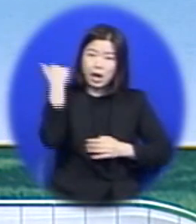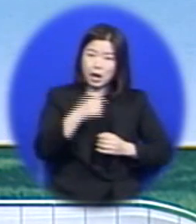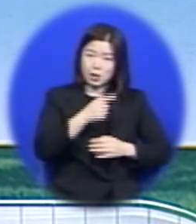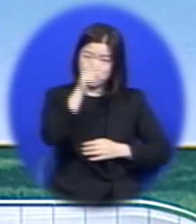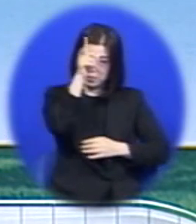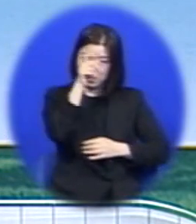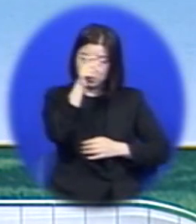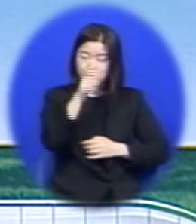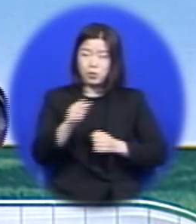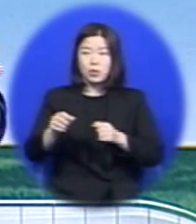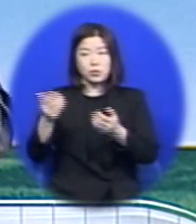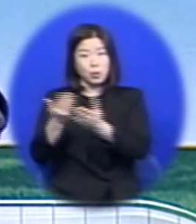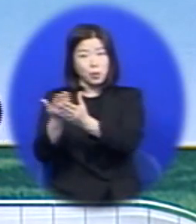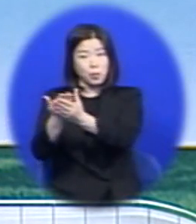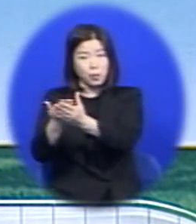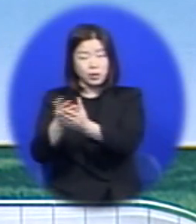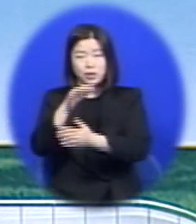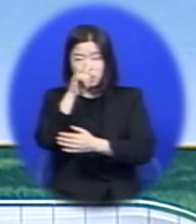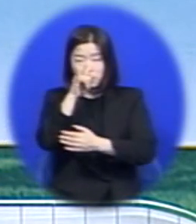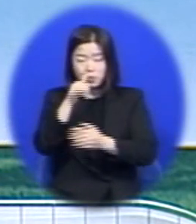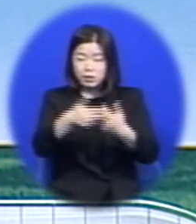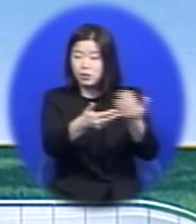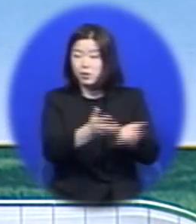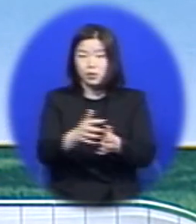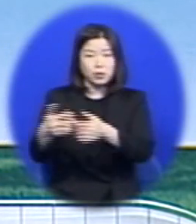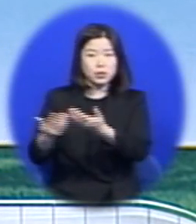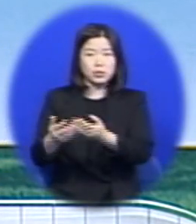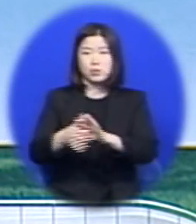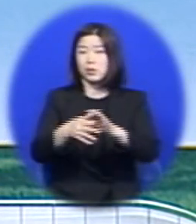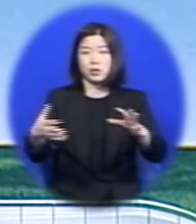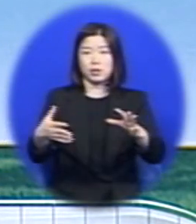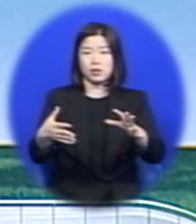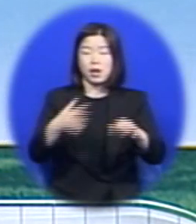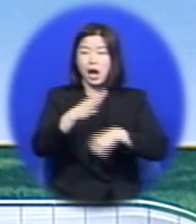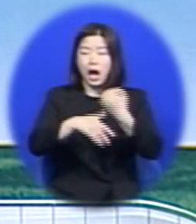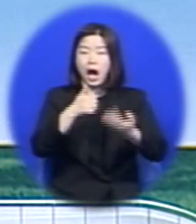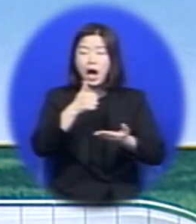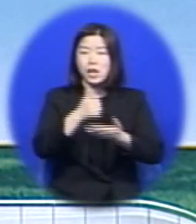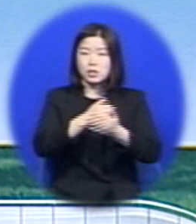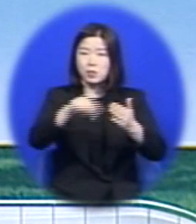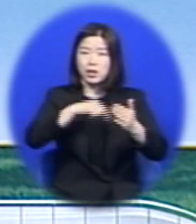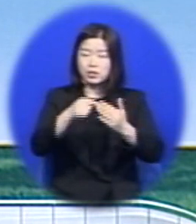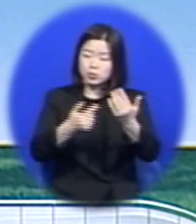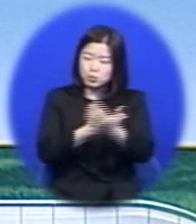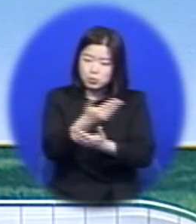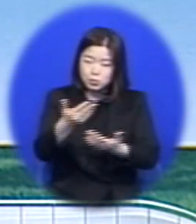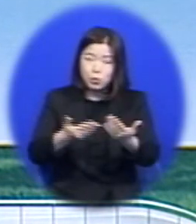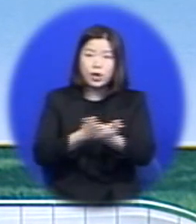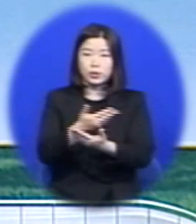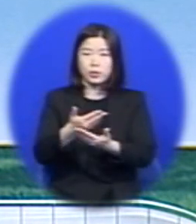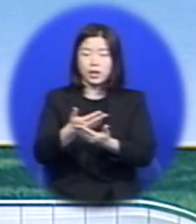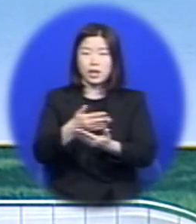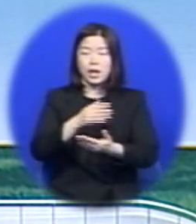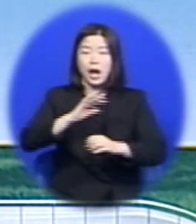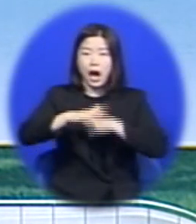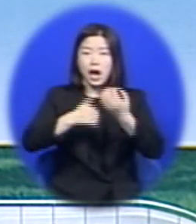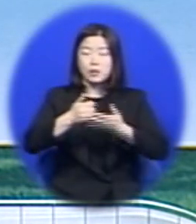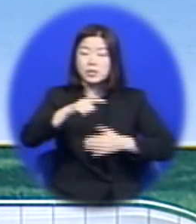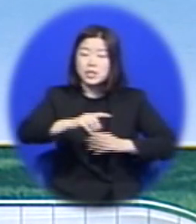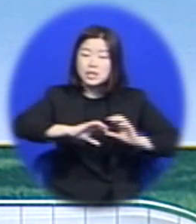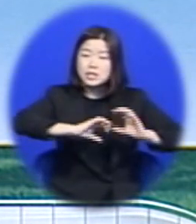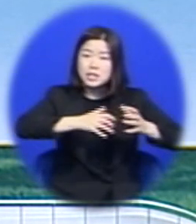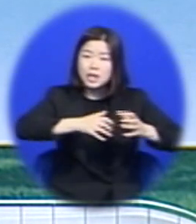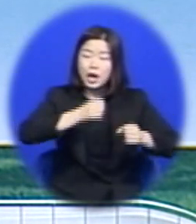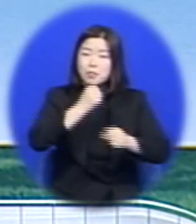진보적이고 그건 별 문제가 안 되고 오히려 하나님 안에서 너무나 조화롭게 하나님이 이 세상을 만드신